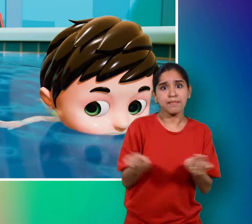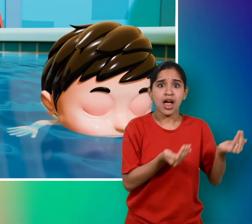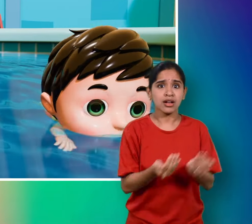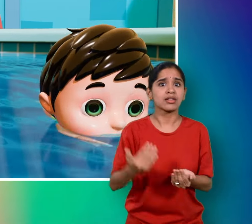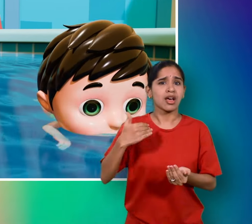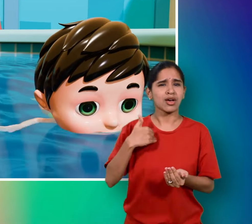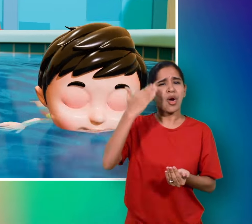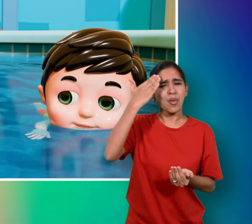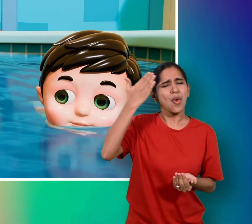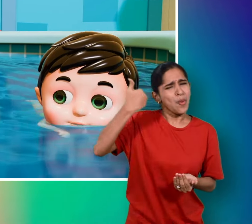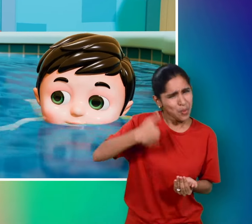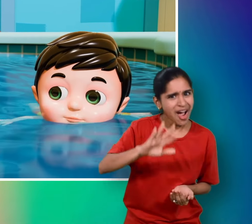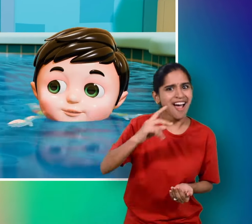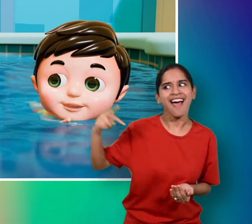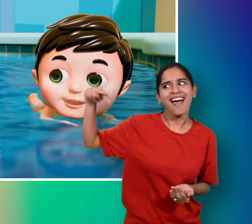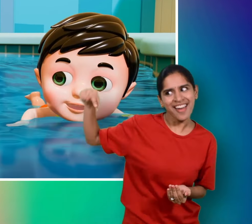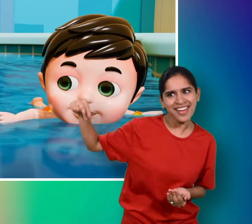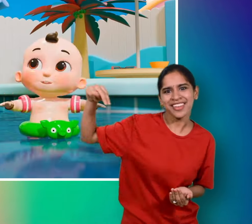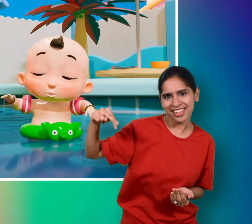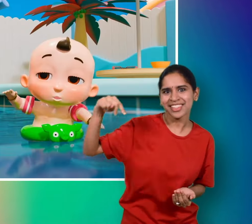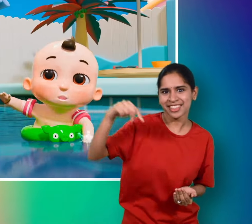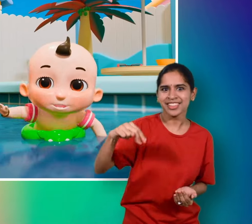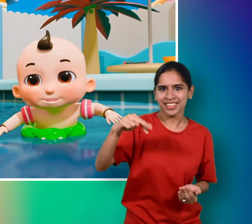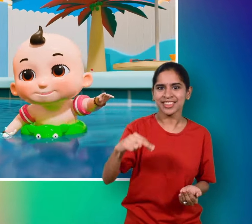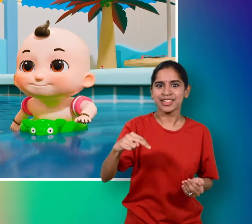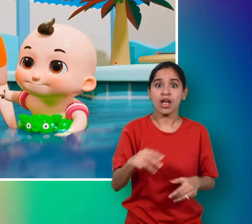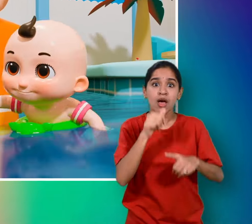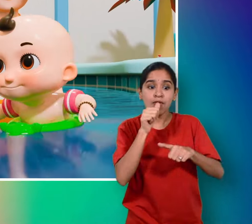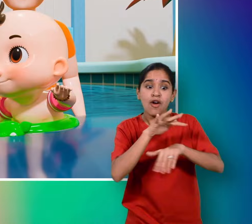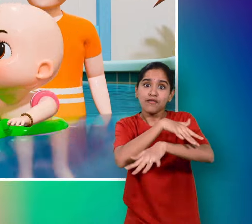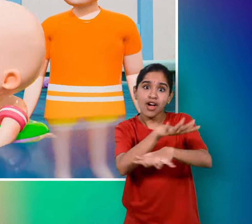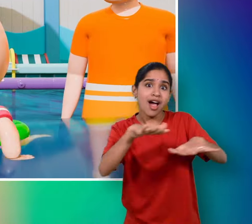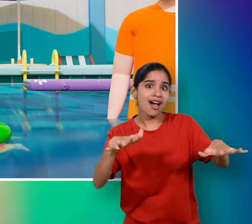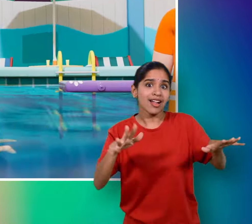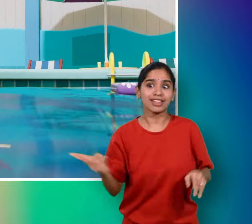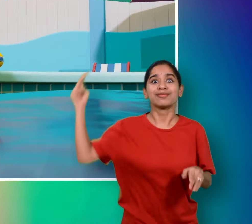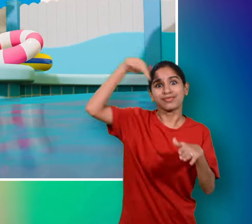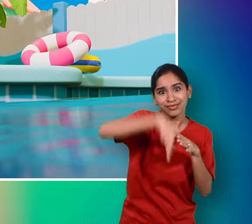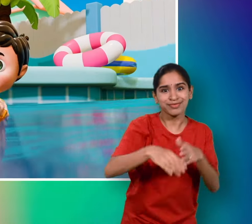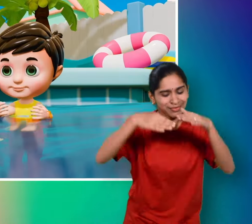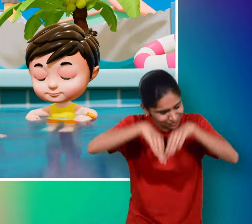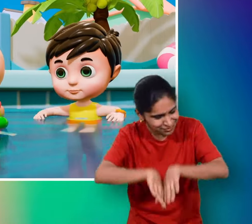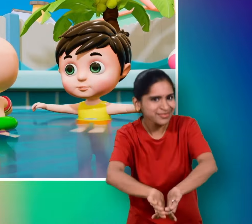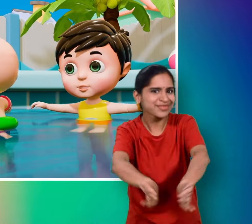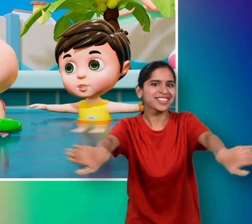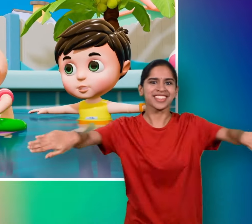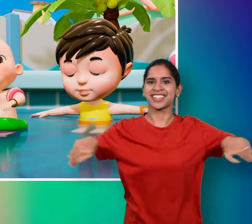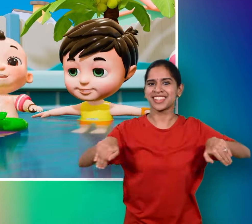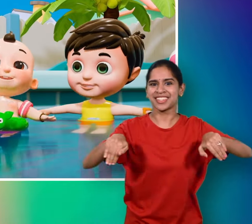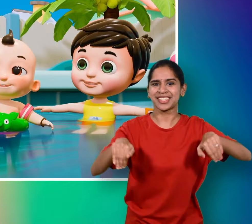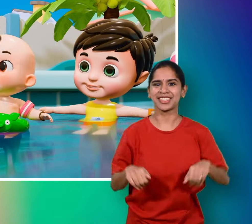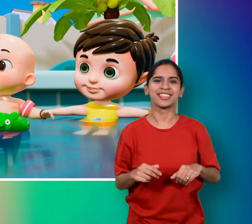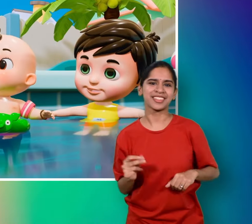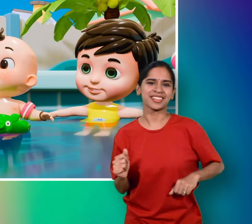खेलने बेबी मेरा बेबी मेरा आएगा पानी में फिर पानी में फिर